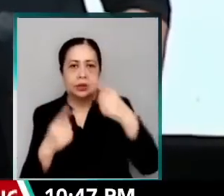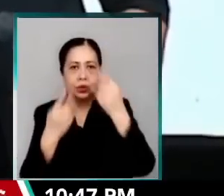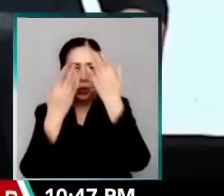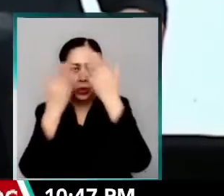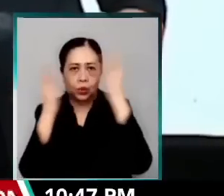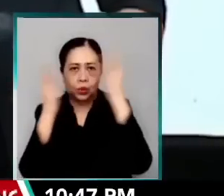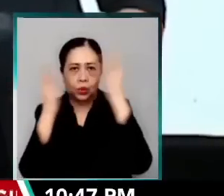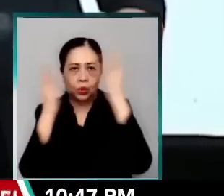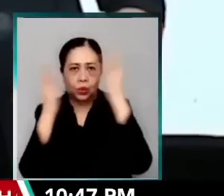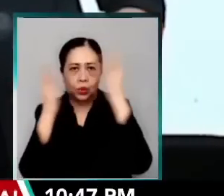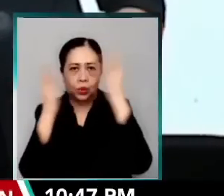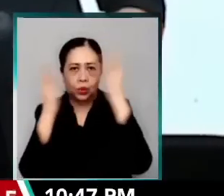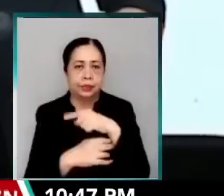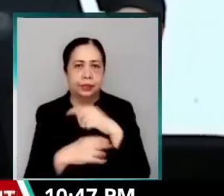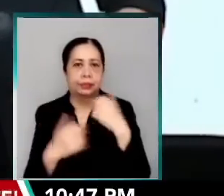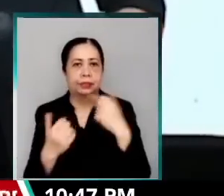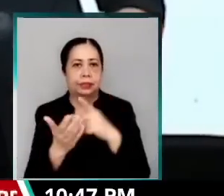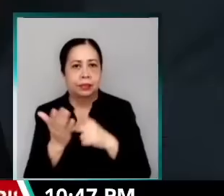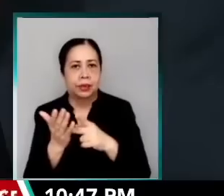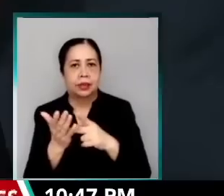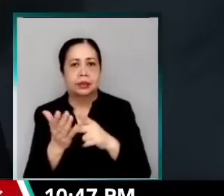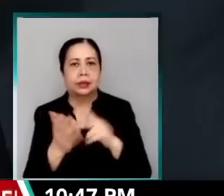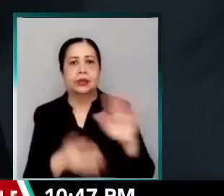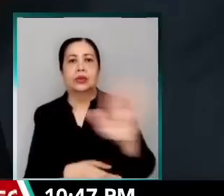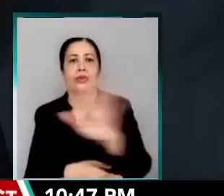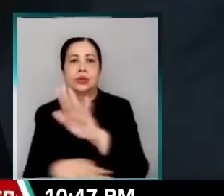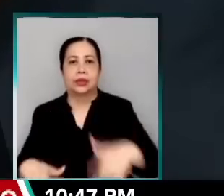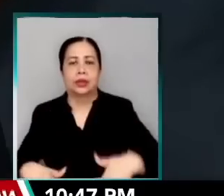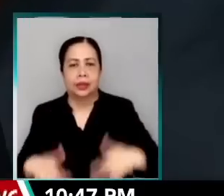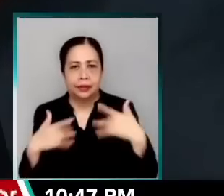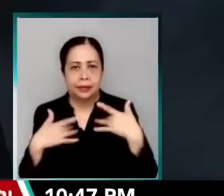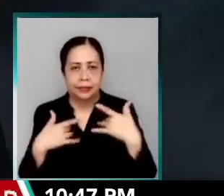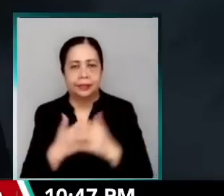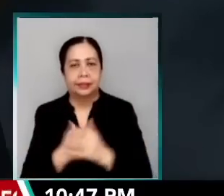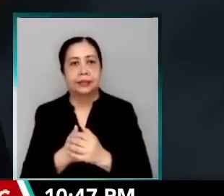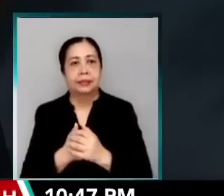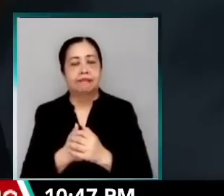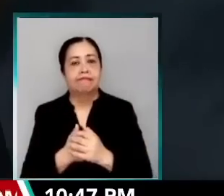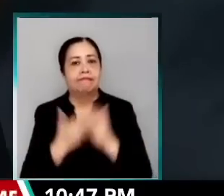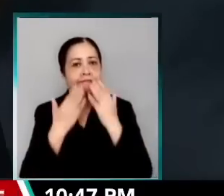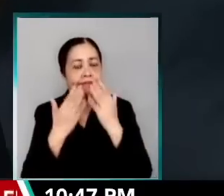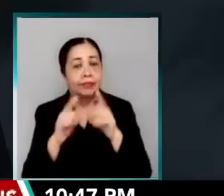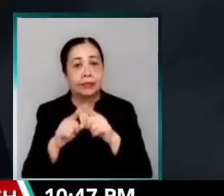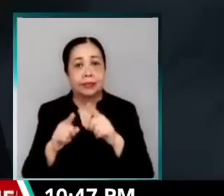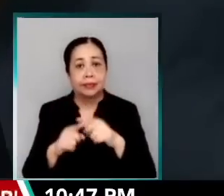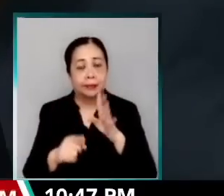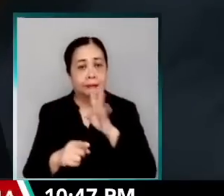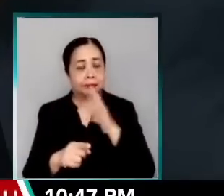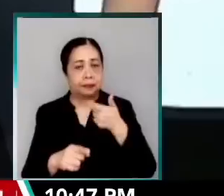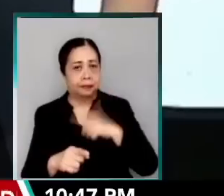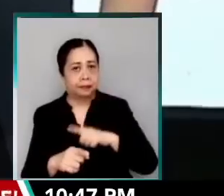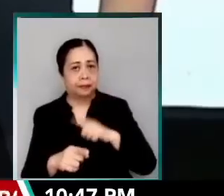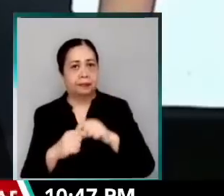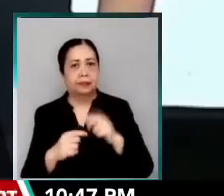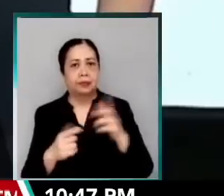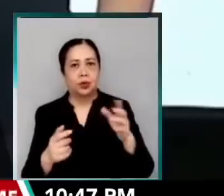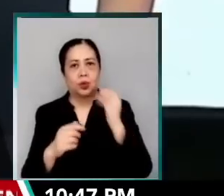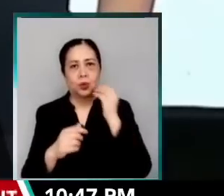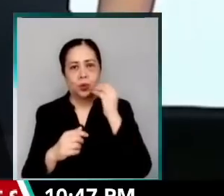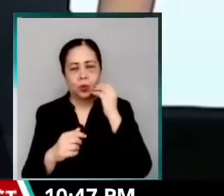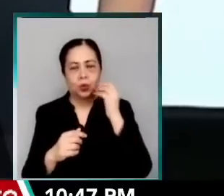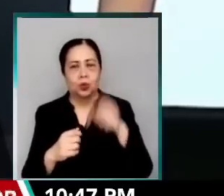naging bahagi ng buhay ninyo. Nagpasalamat din sila sa mga naging tahanan ng Eat Bulaga sa loob